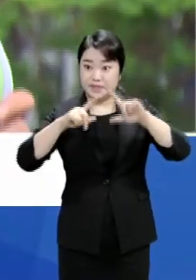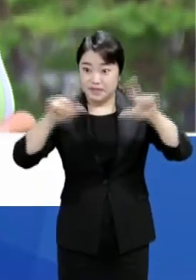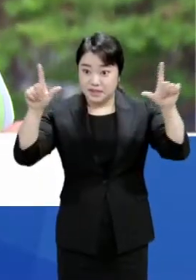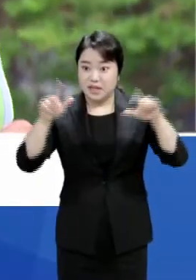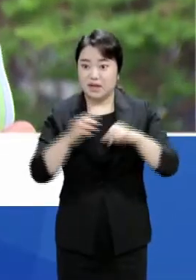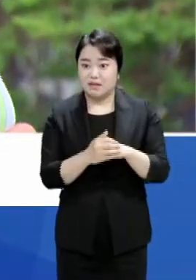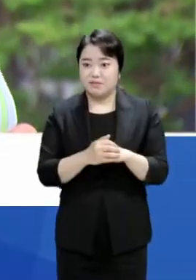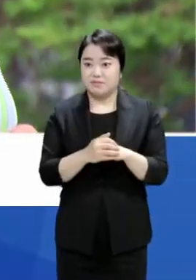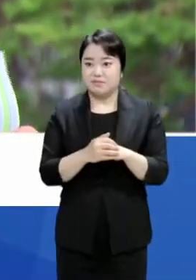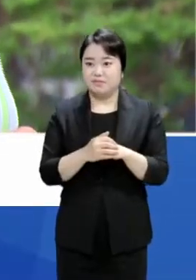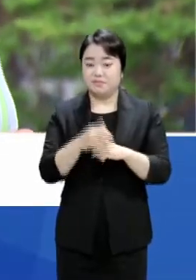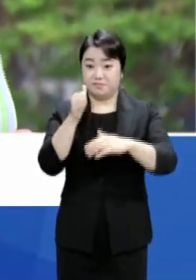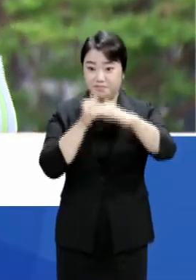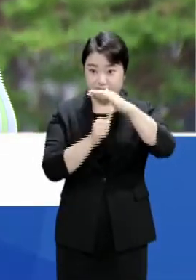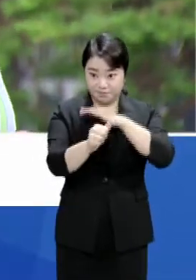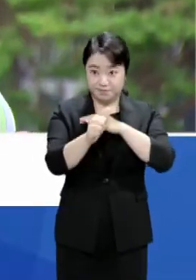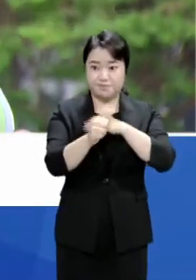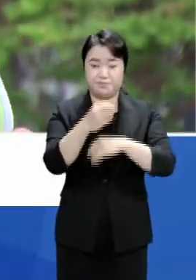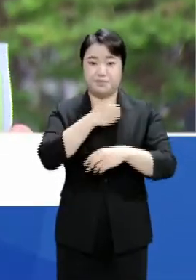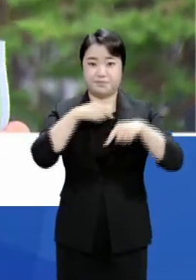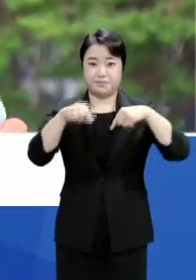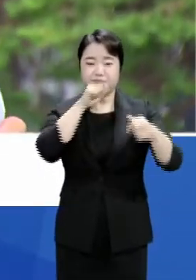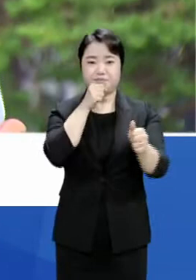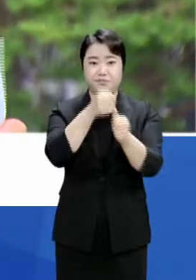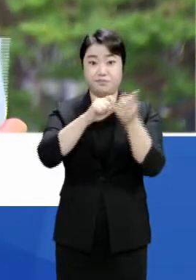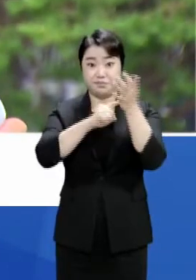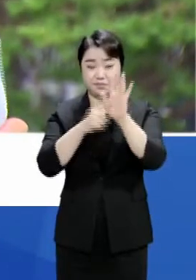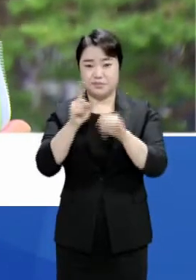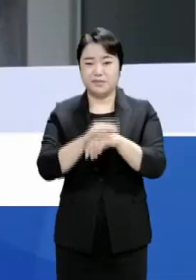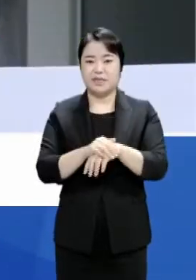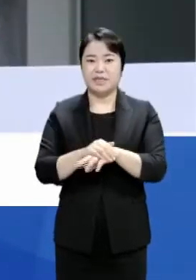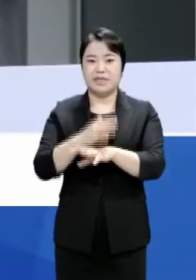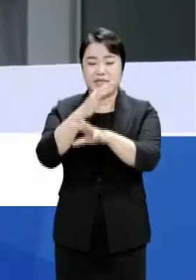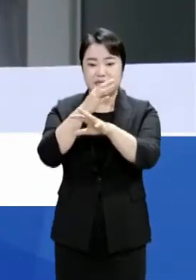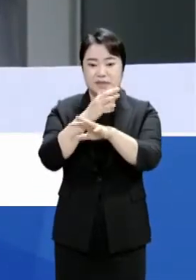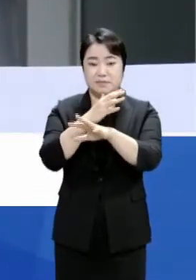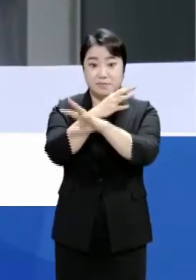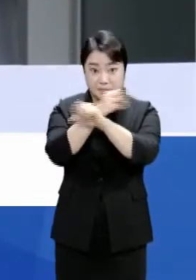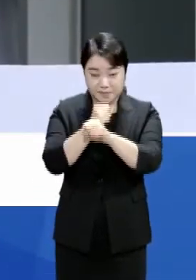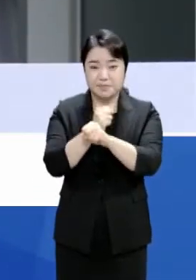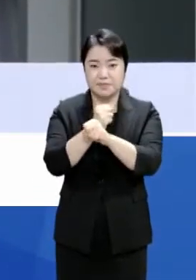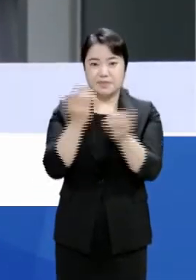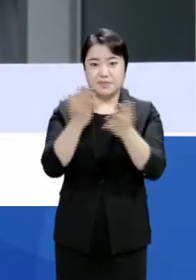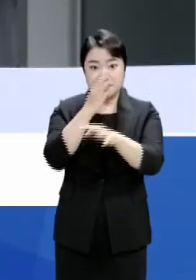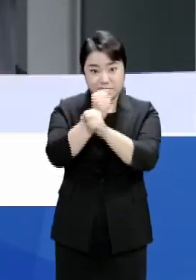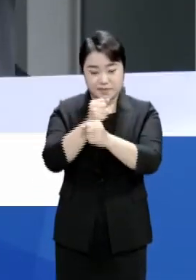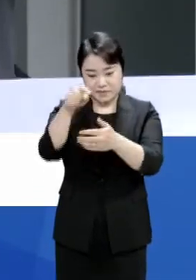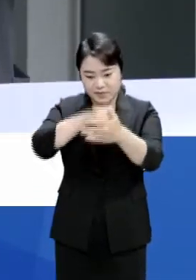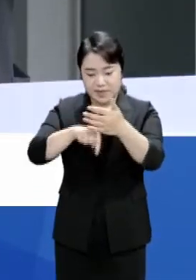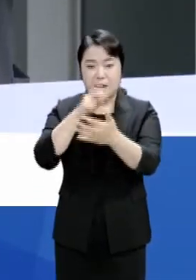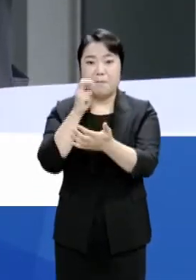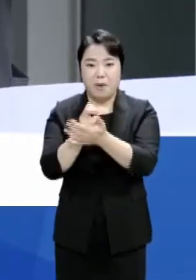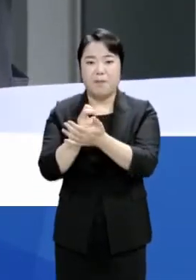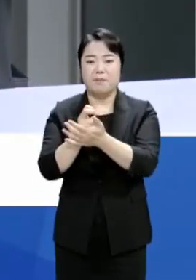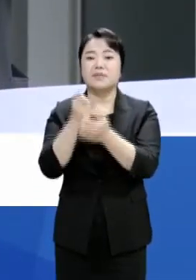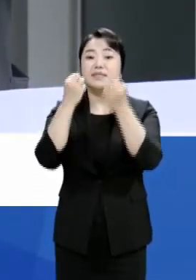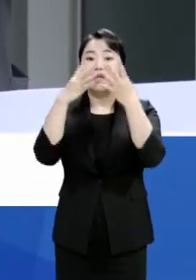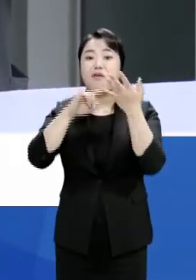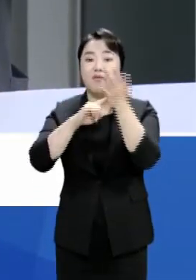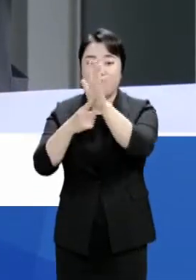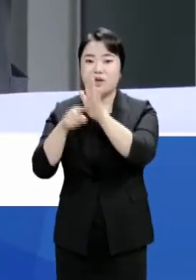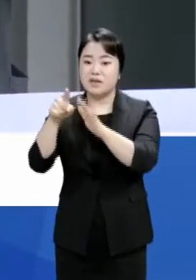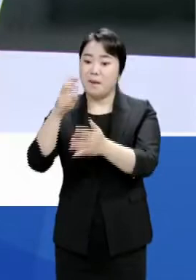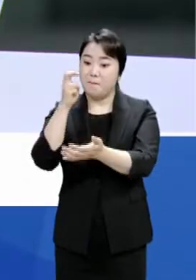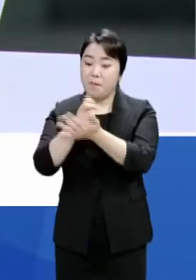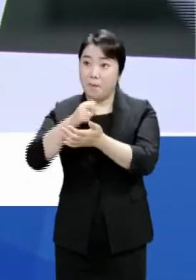송욱지 의원님이 대표 발의를 해서 사업 이전에서의 근로자 보호 등에 관한 법률안이 제출됐습니다. 만일에 이